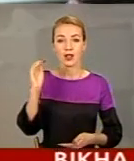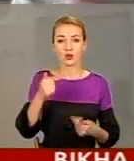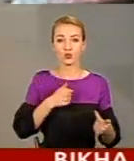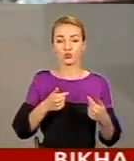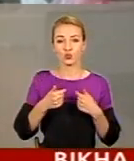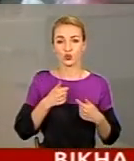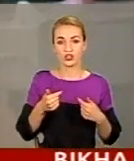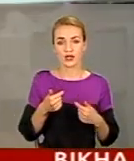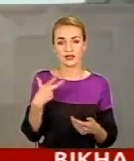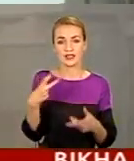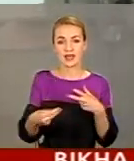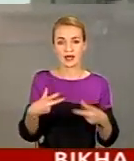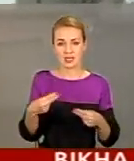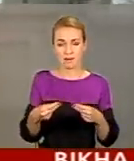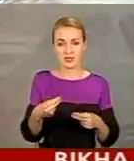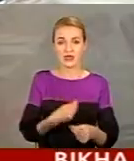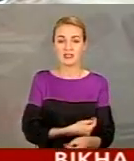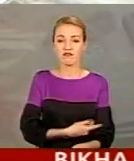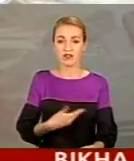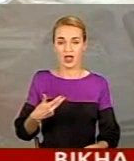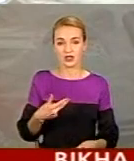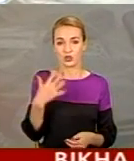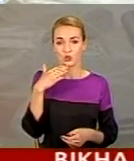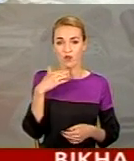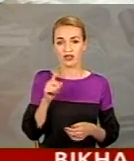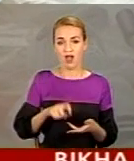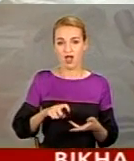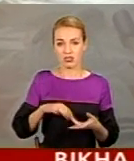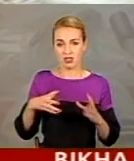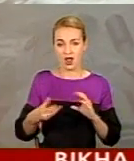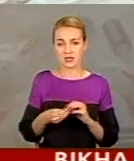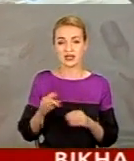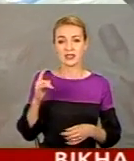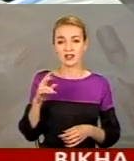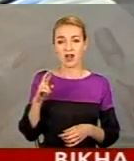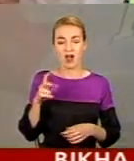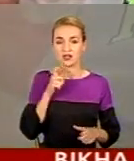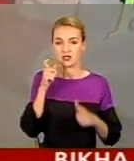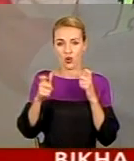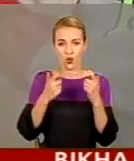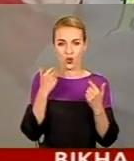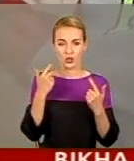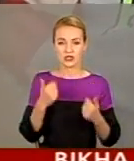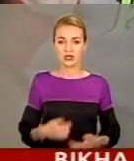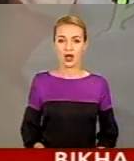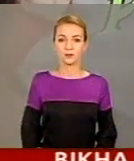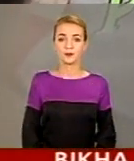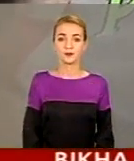мучать нескінченними ін'єкціями. З венки голкою дістають кров на аналіз. Дитина аж заходиться.